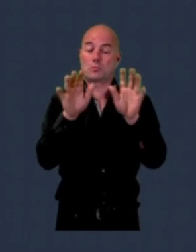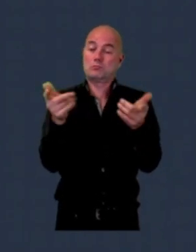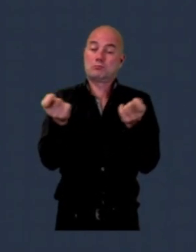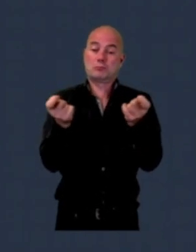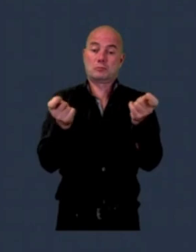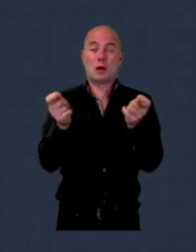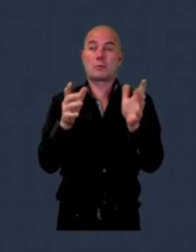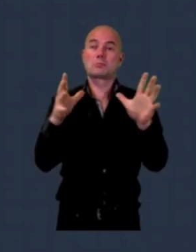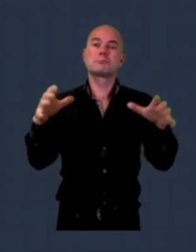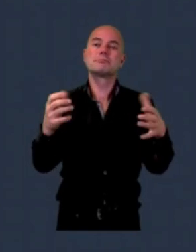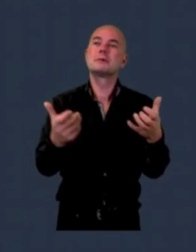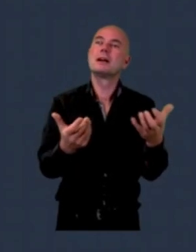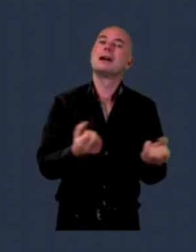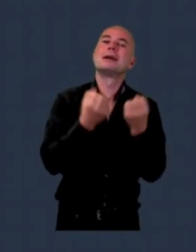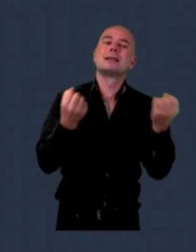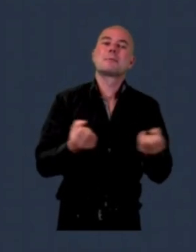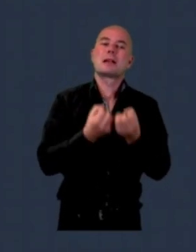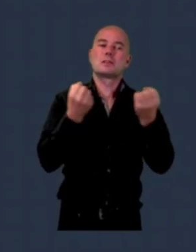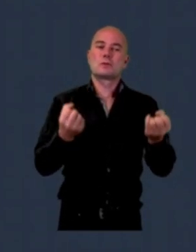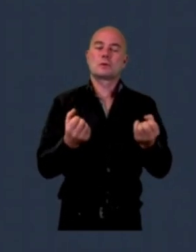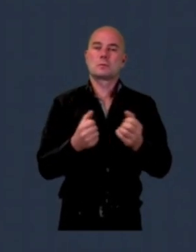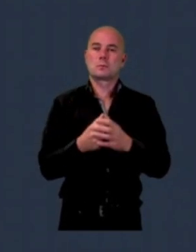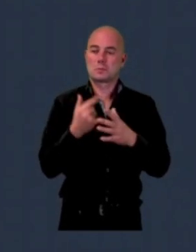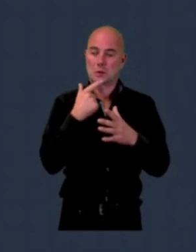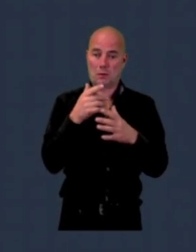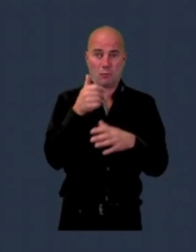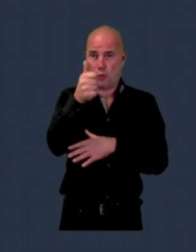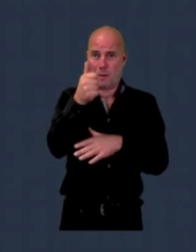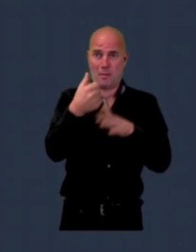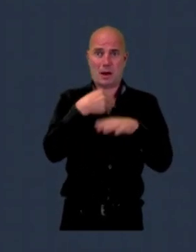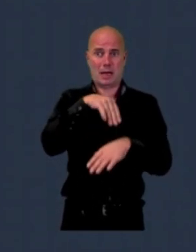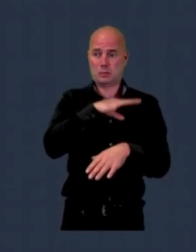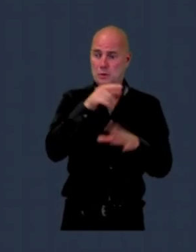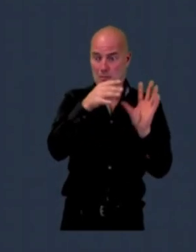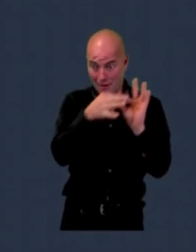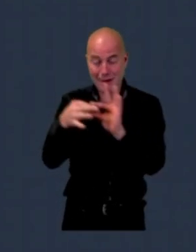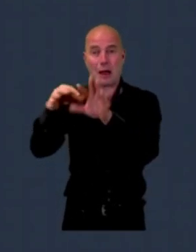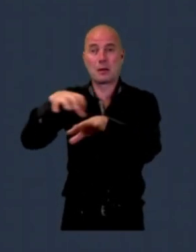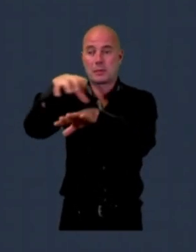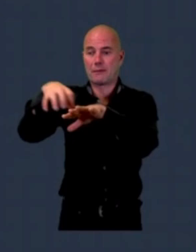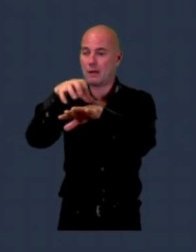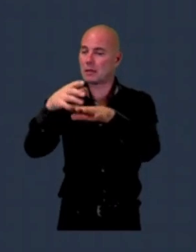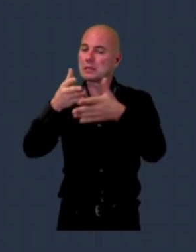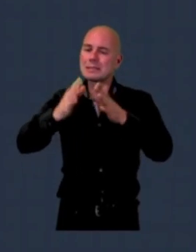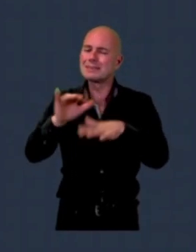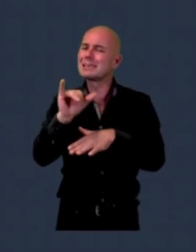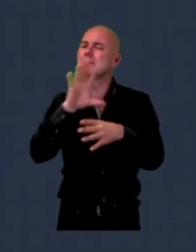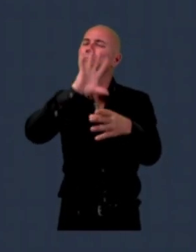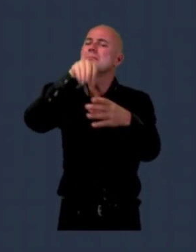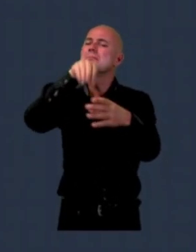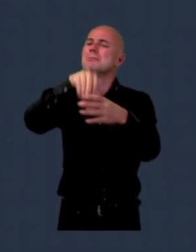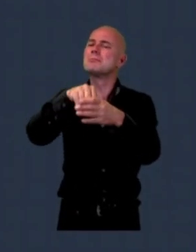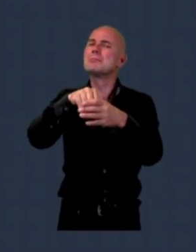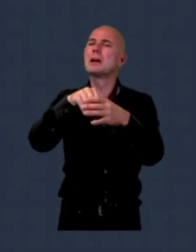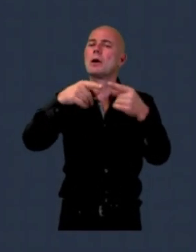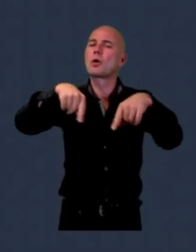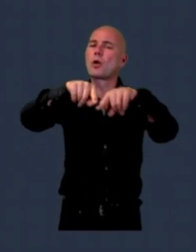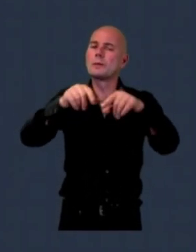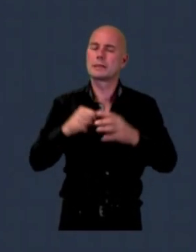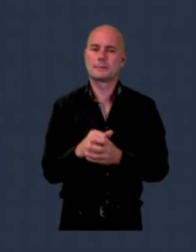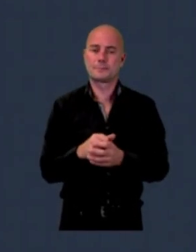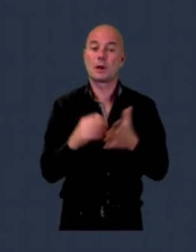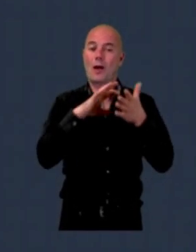notre région. C'est à vous, en lien avec le préfet de région, qu'il reviendra de fixer la composition de ce comité. Aussi, donc, en plus de cet amendement, j'aurais deux